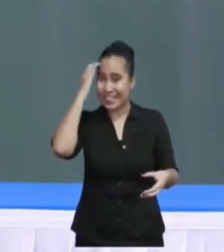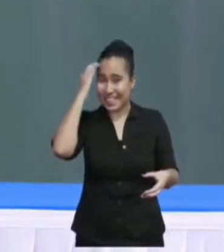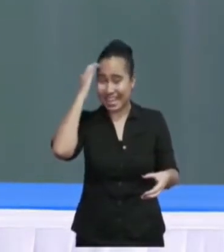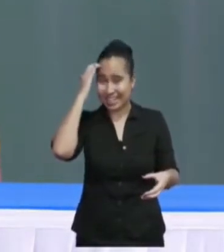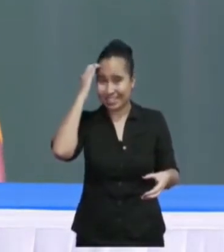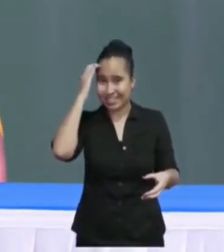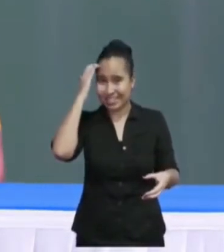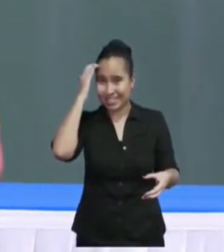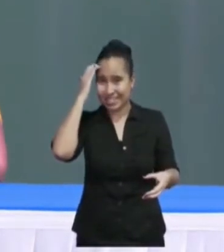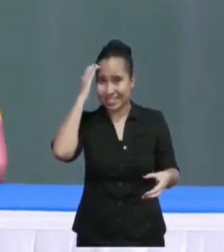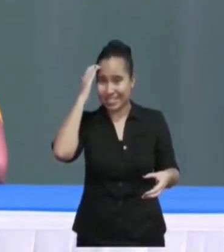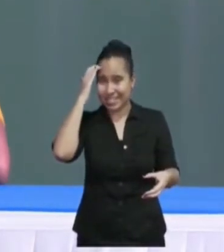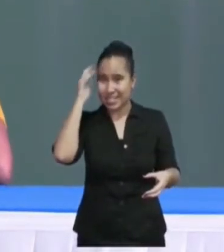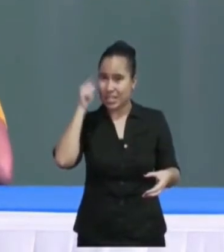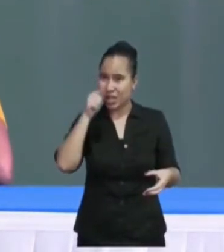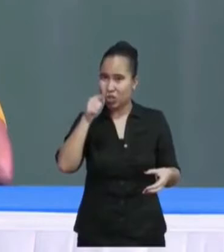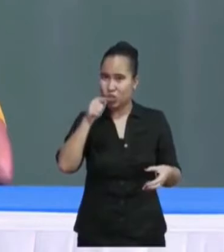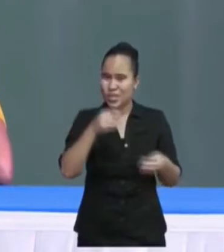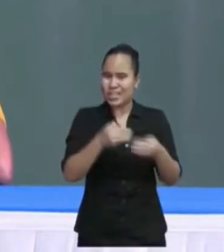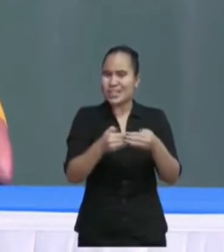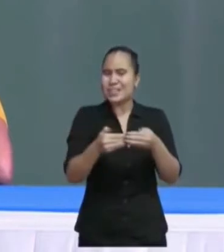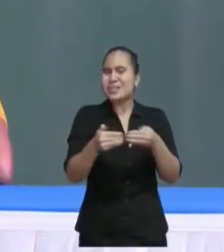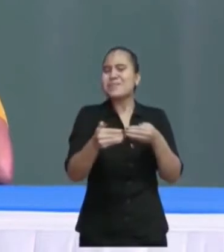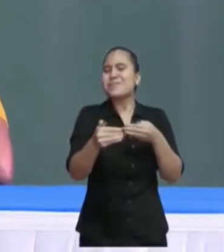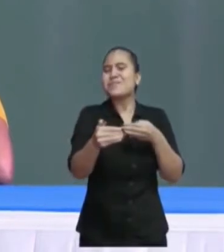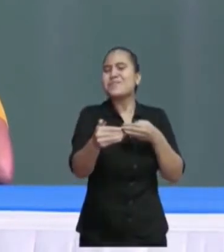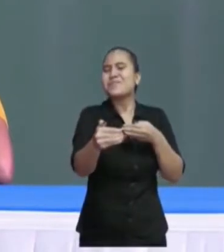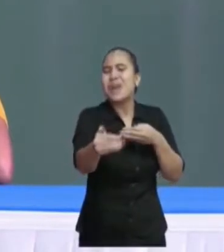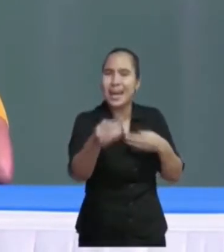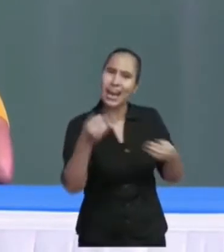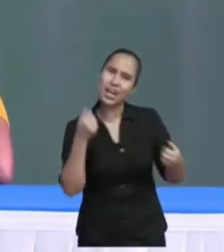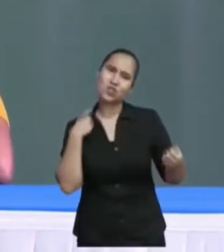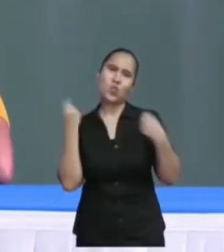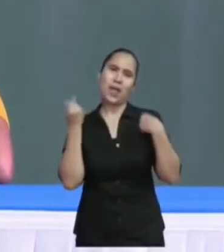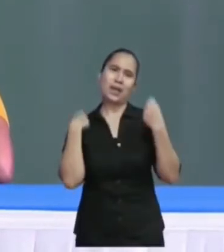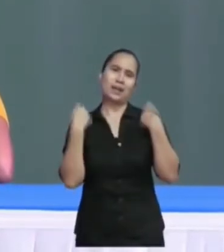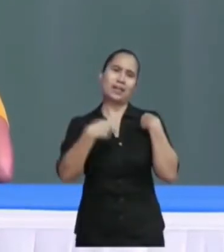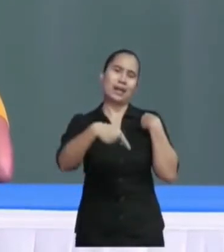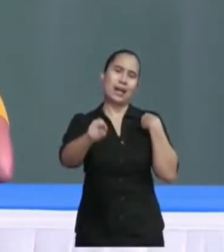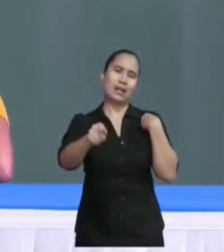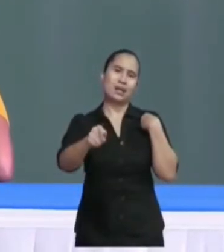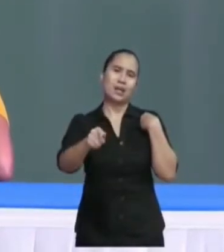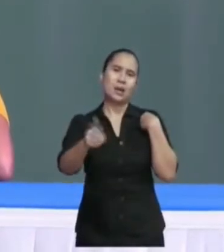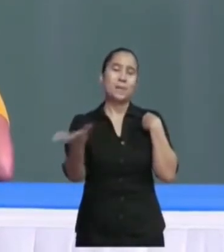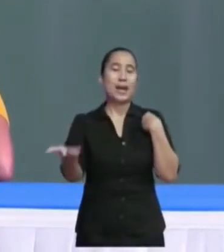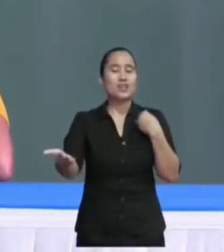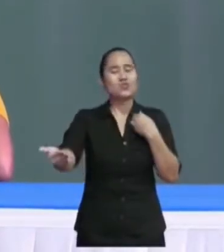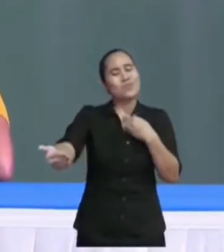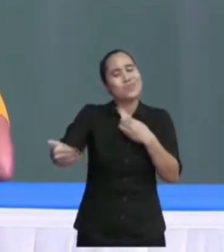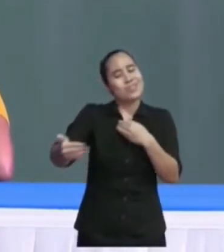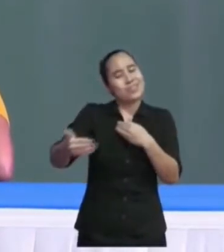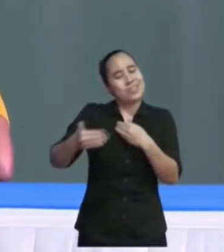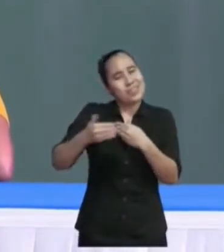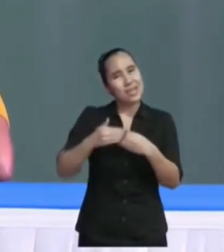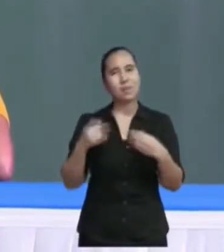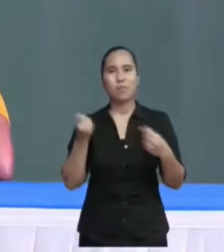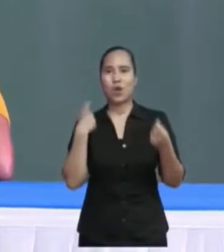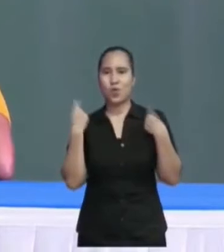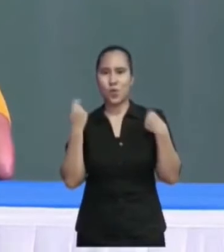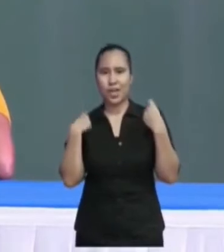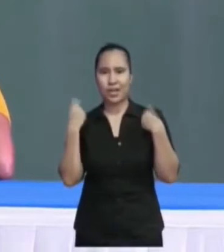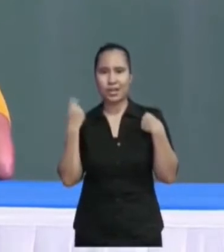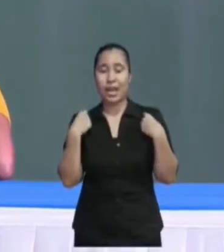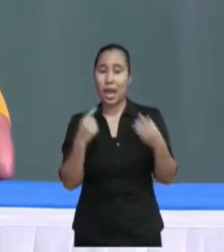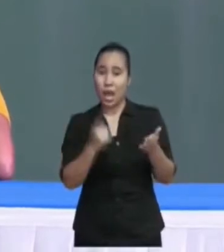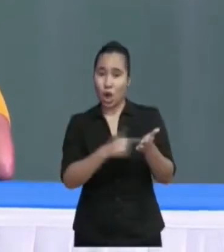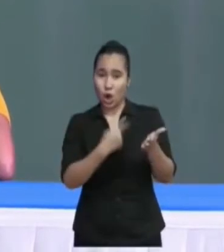wordt gehouden dat u niet te ver buiten uw resort gaat winkelen, maar zo dichtbij mogelijk dat u gebruik maakt